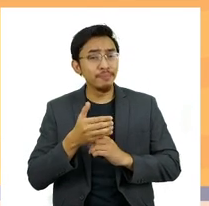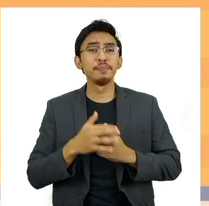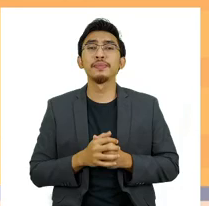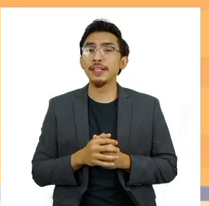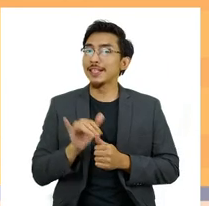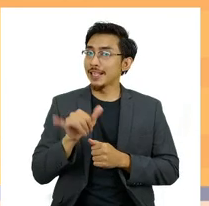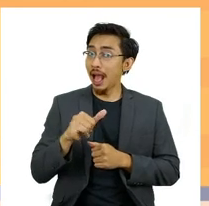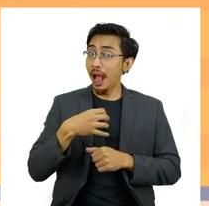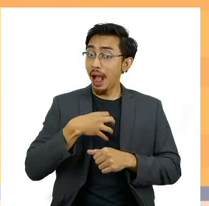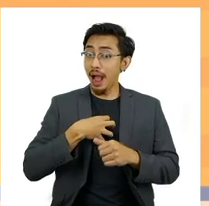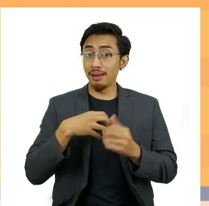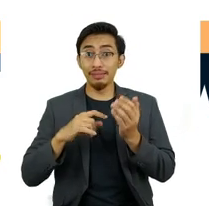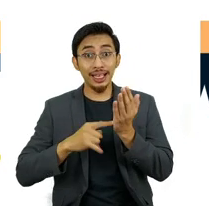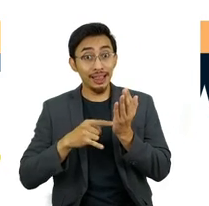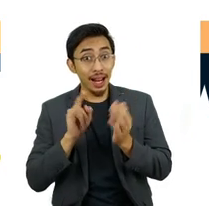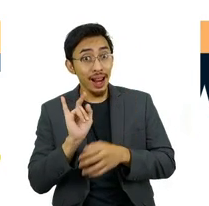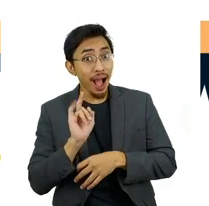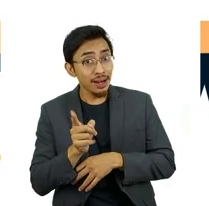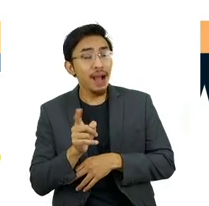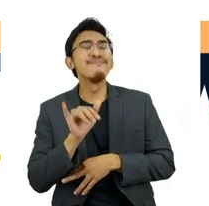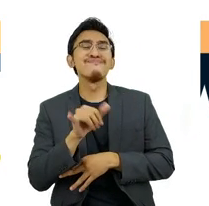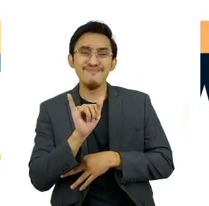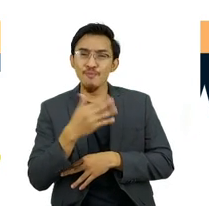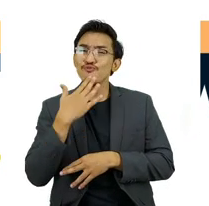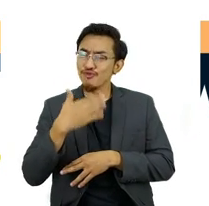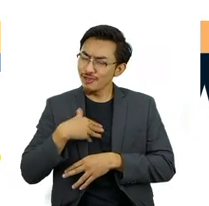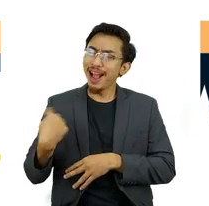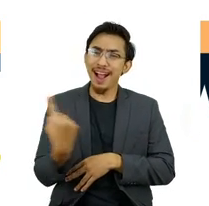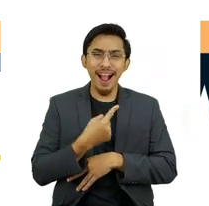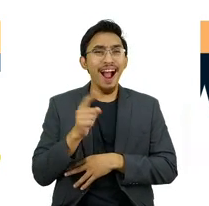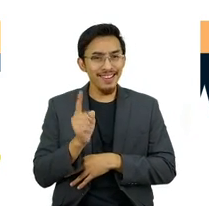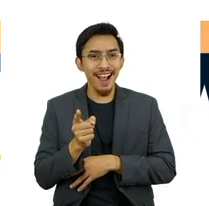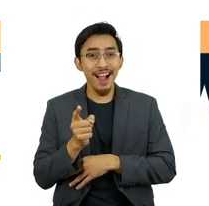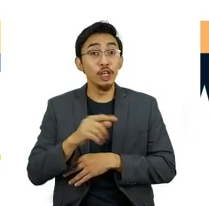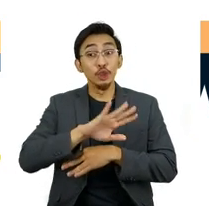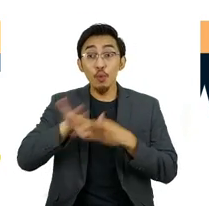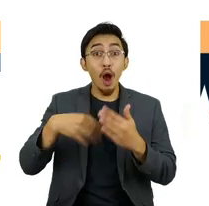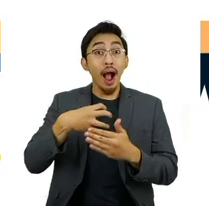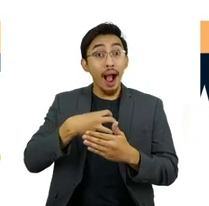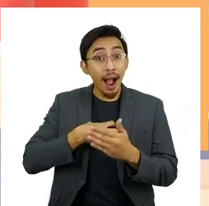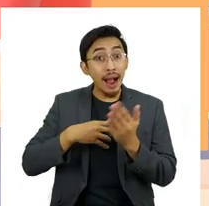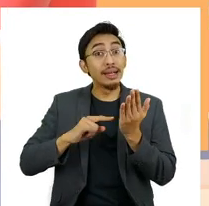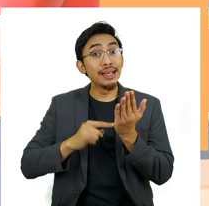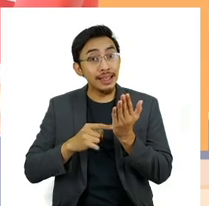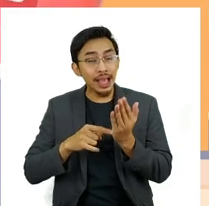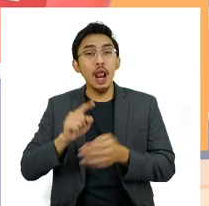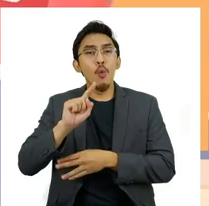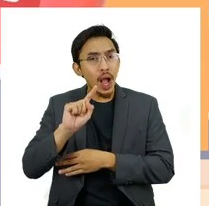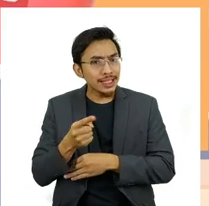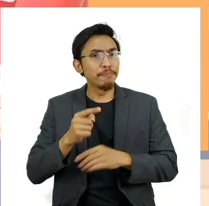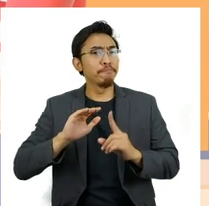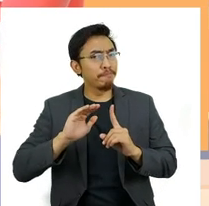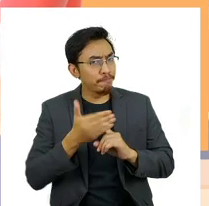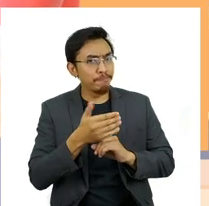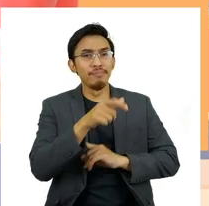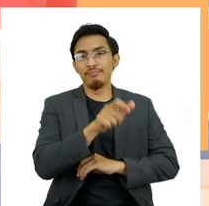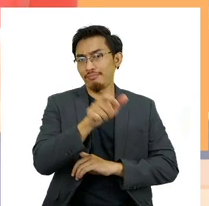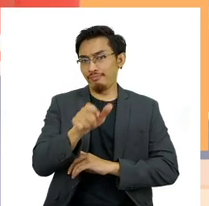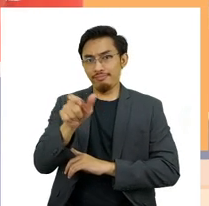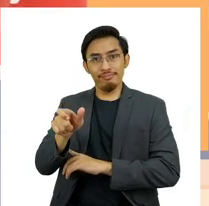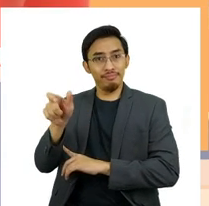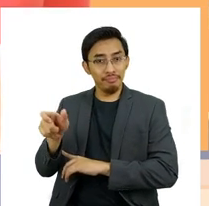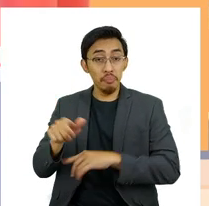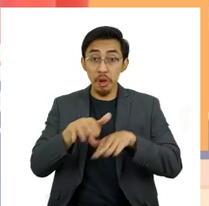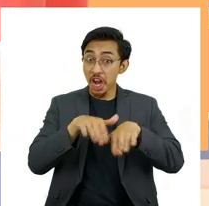punya hak digital ya? Yep, kita punya hak digital. Semua hak-hak digital ini wajib dilindungi dan dipenuhi untuk tiap-tiap